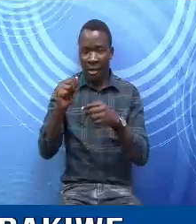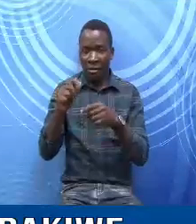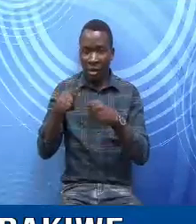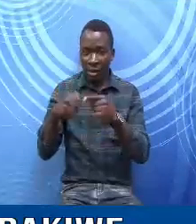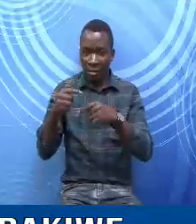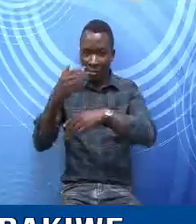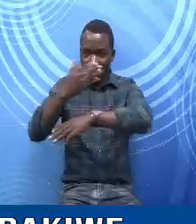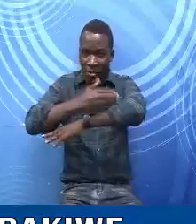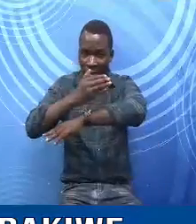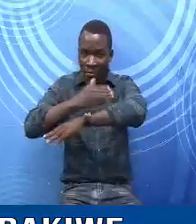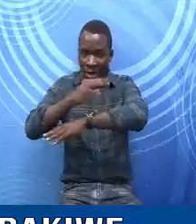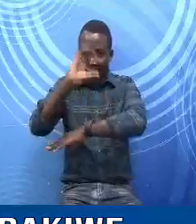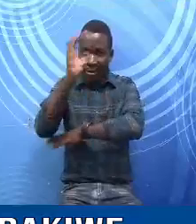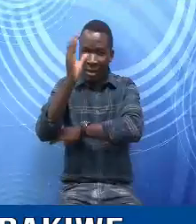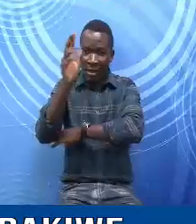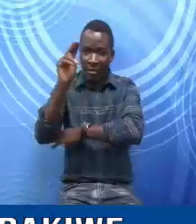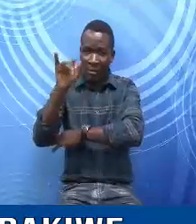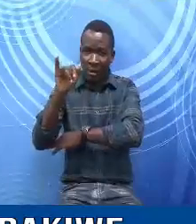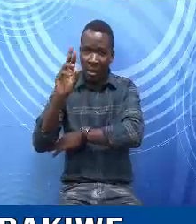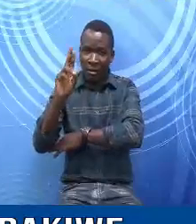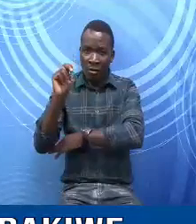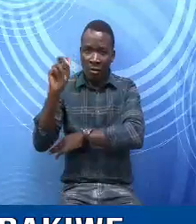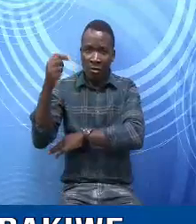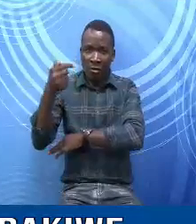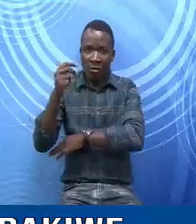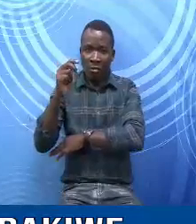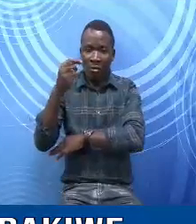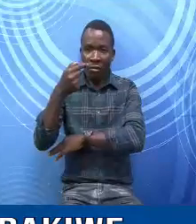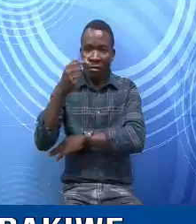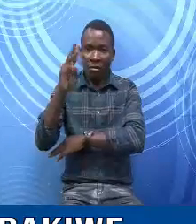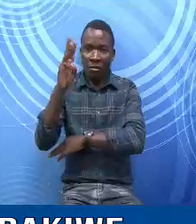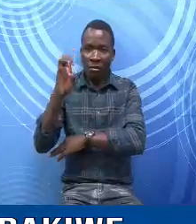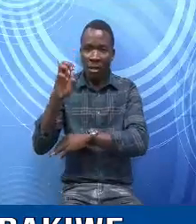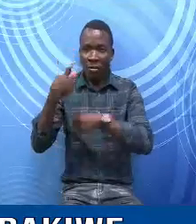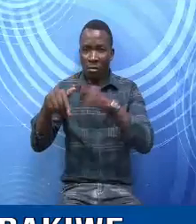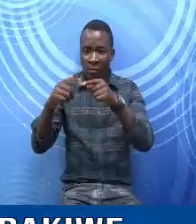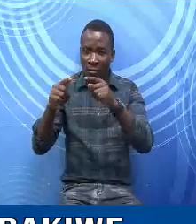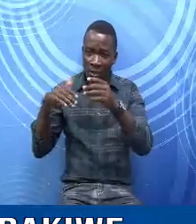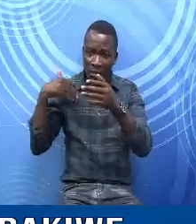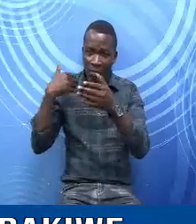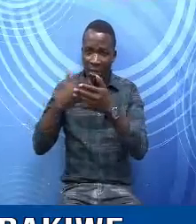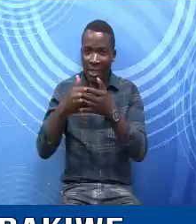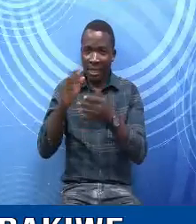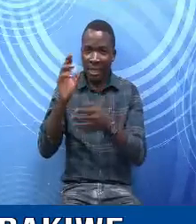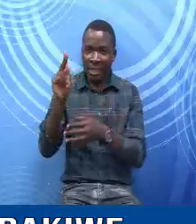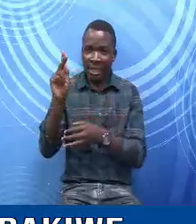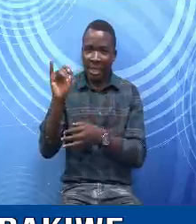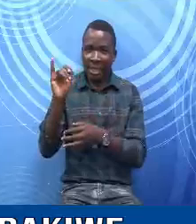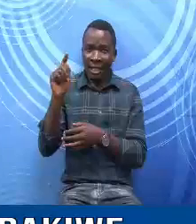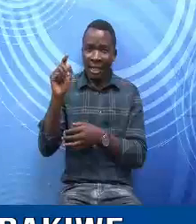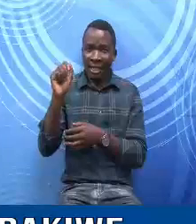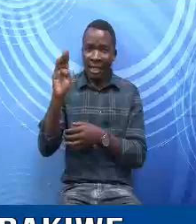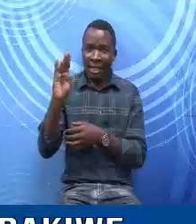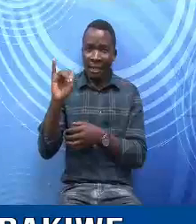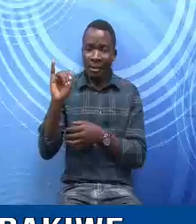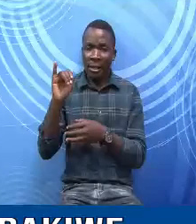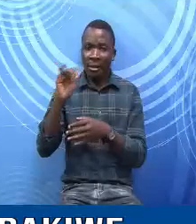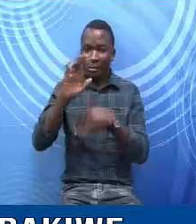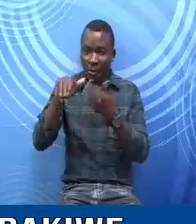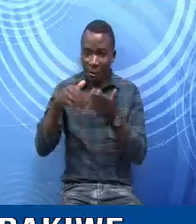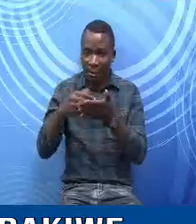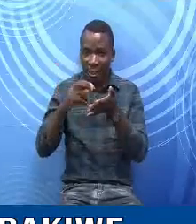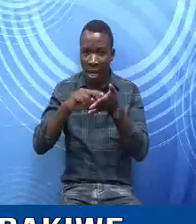rya Nyungwe ugatunguka za Kitabi muri Nyamagabe uwo ni umushinga nawo twamajije kwemeranywaho hari gushakishwa ubushobozi